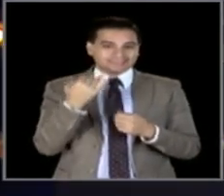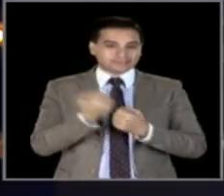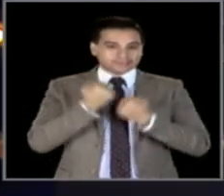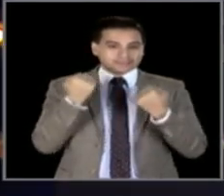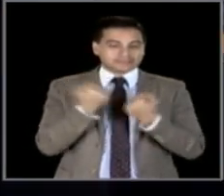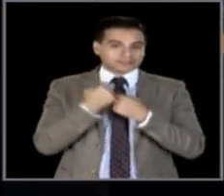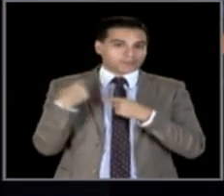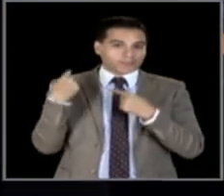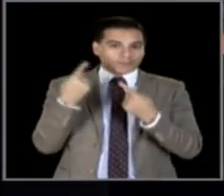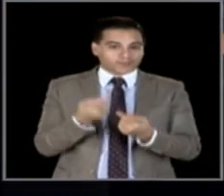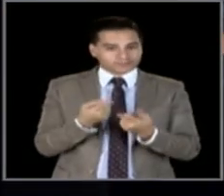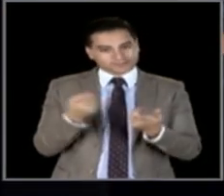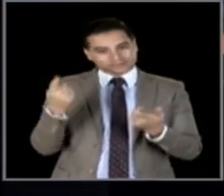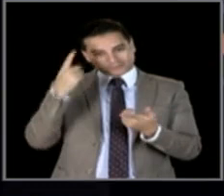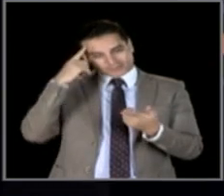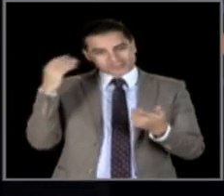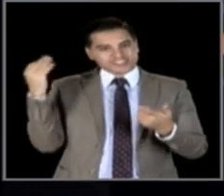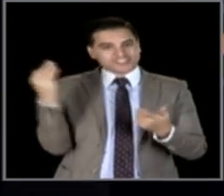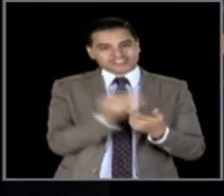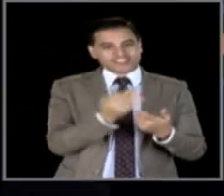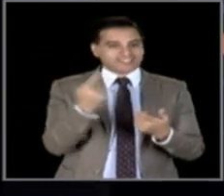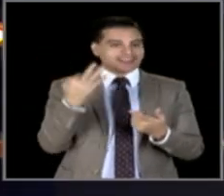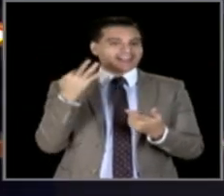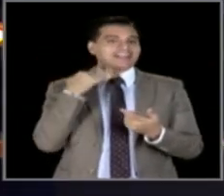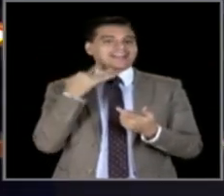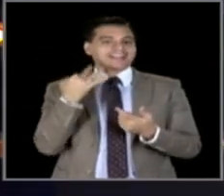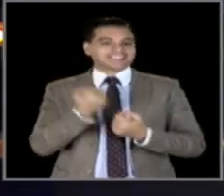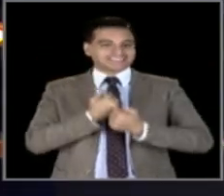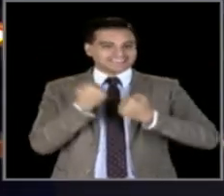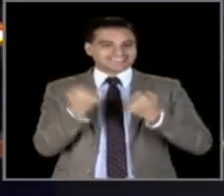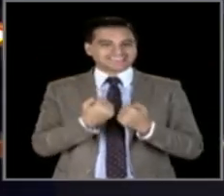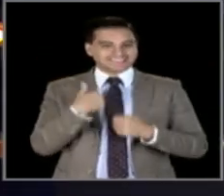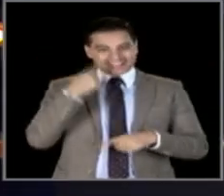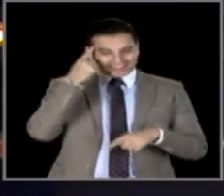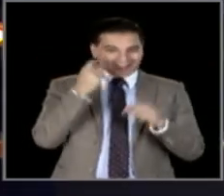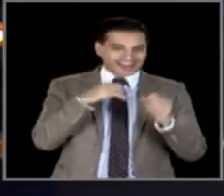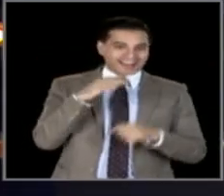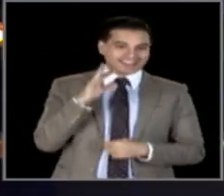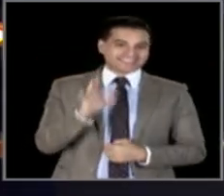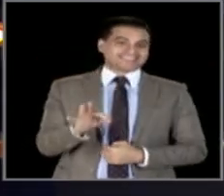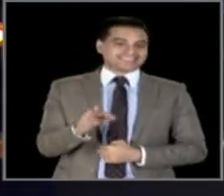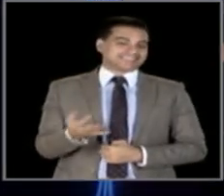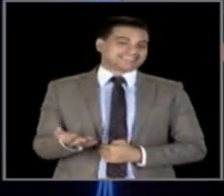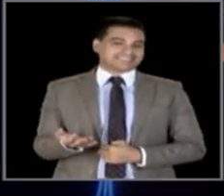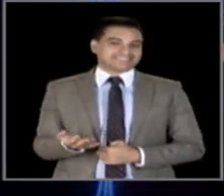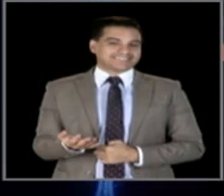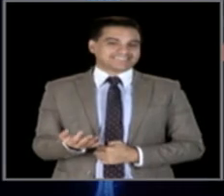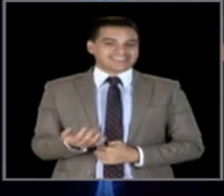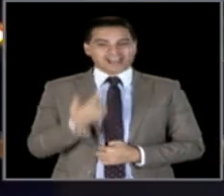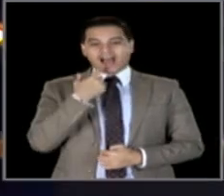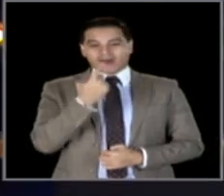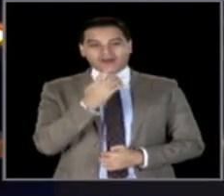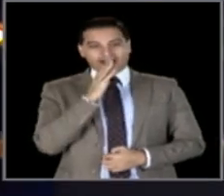تحذير شديد اللهجه. من ثالثه اعدادي بيتدربوا؟ ده انا قلقت. عادي. عايز اقول لكم